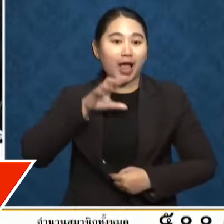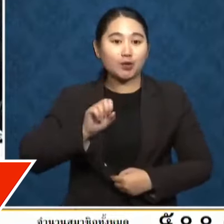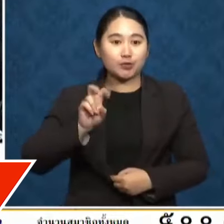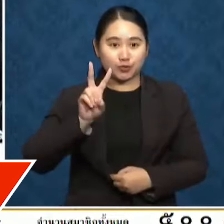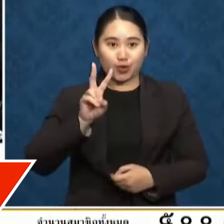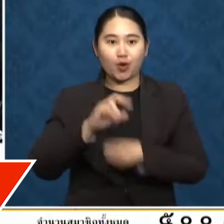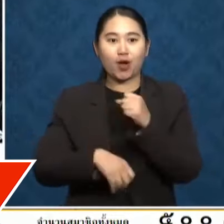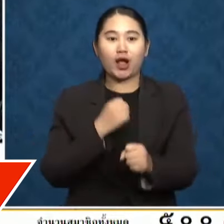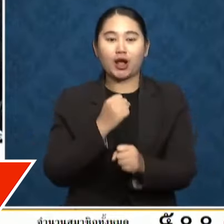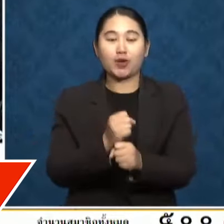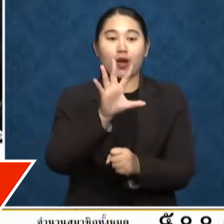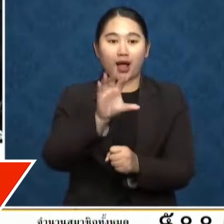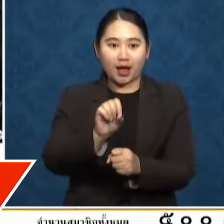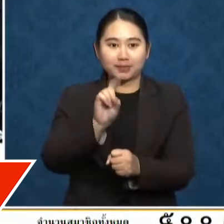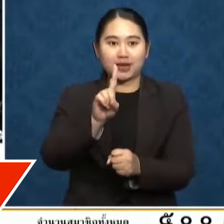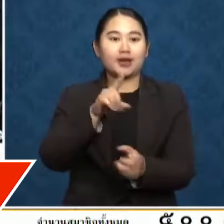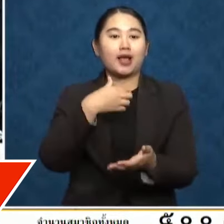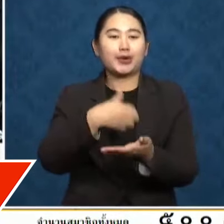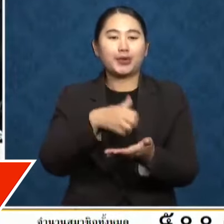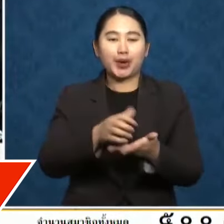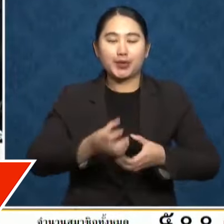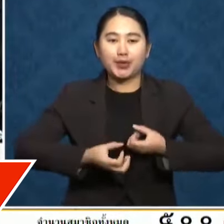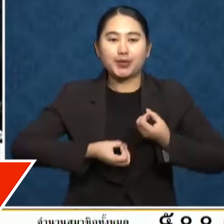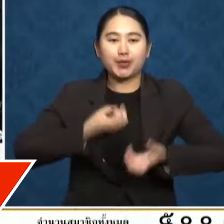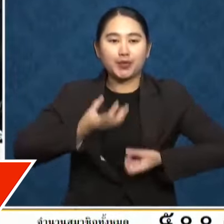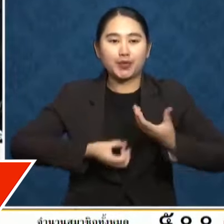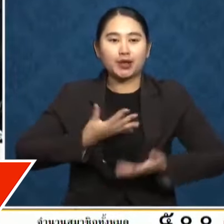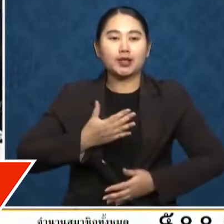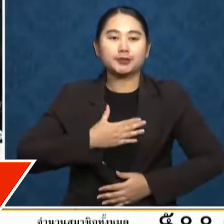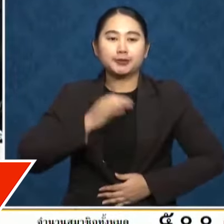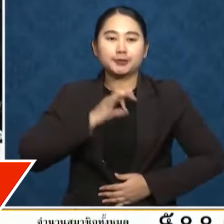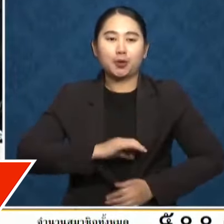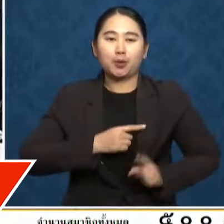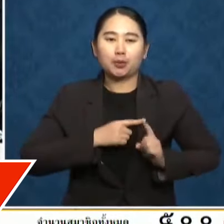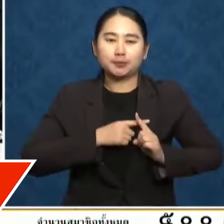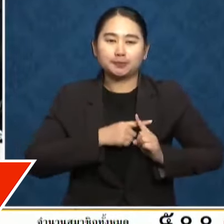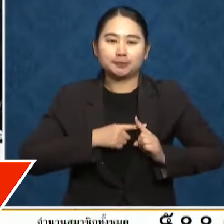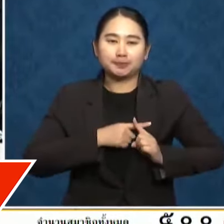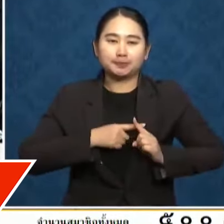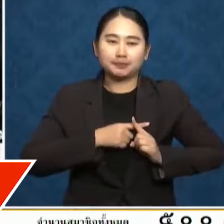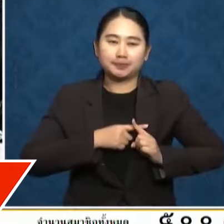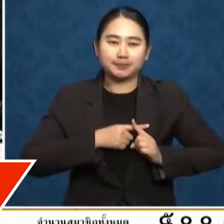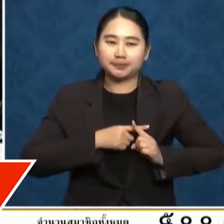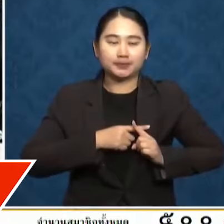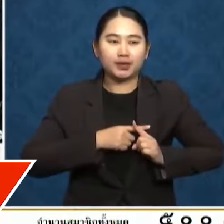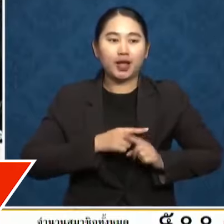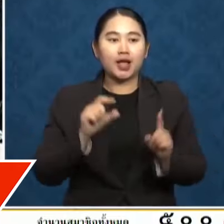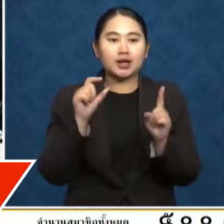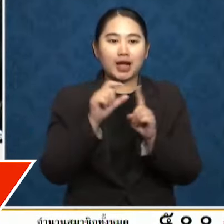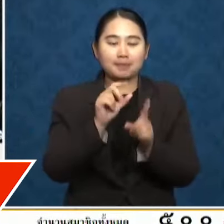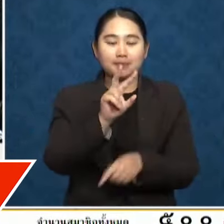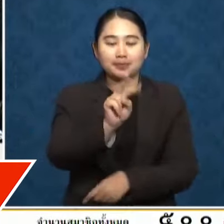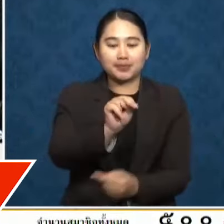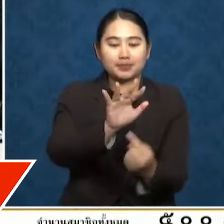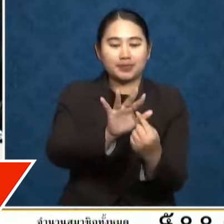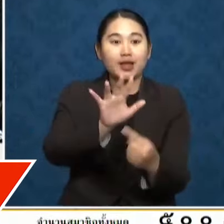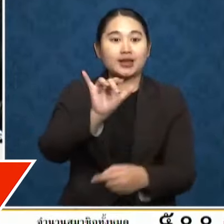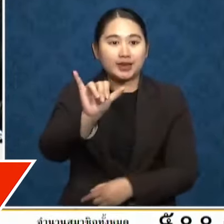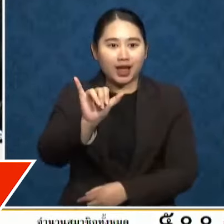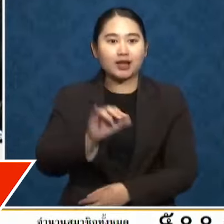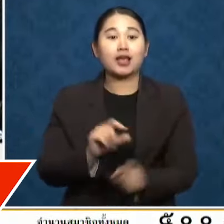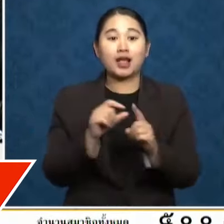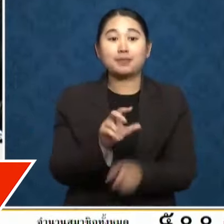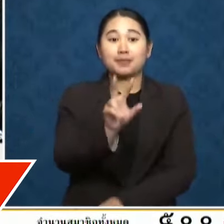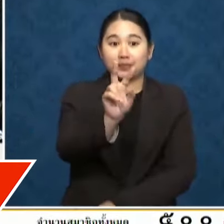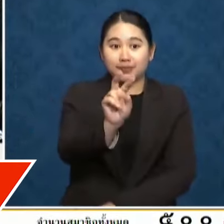อายุ 51 ปี ควนึงดิฉันจะปวดกับคำนำหน้านามว่านายน. อ.